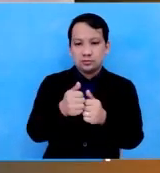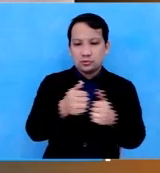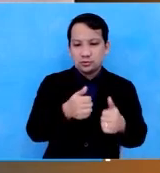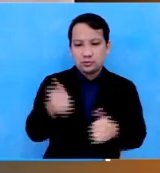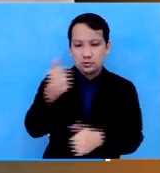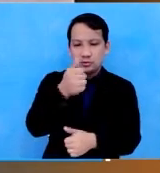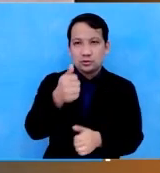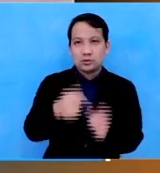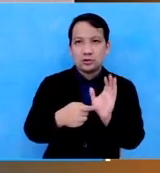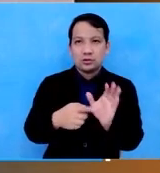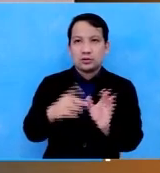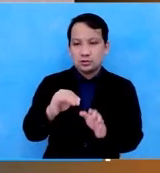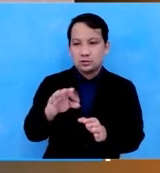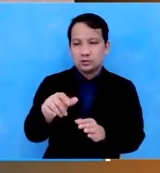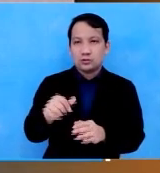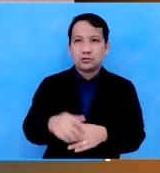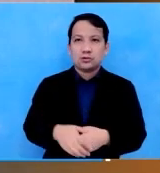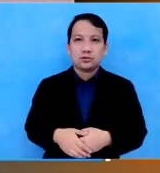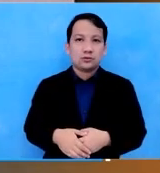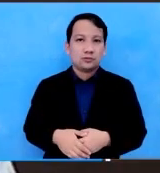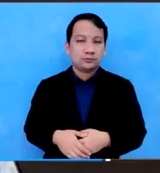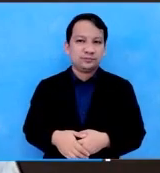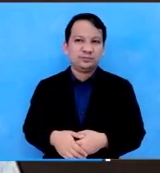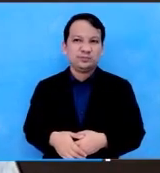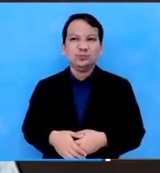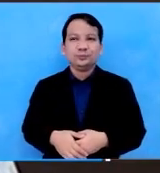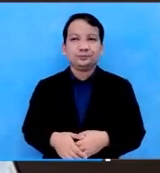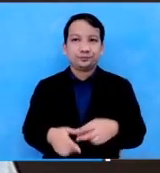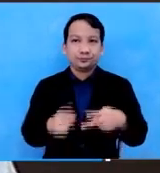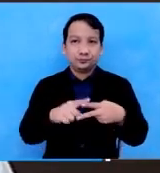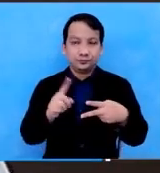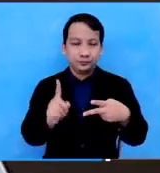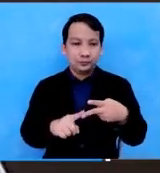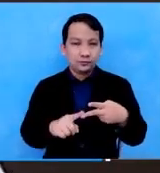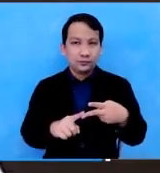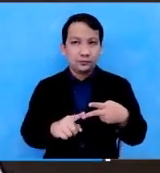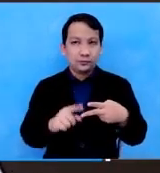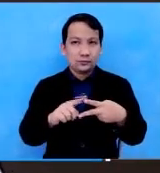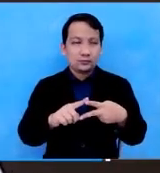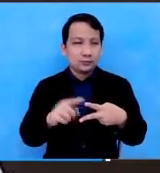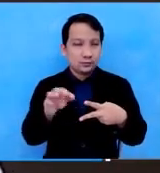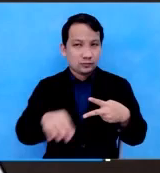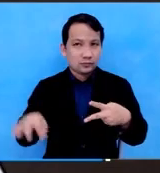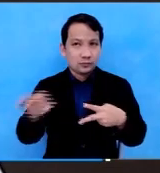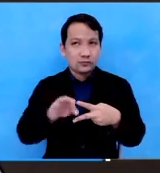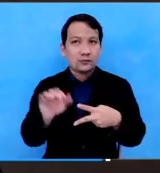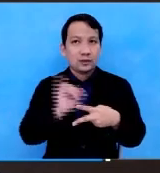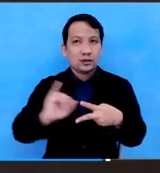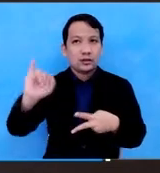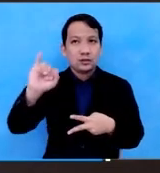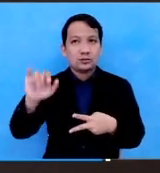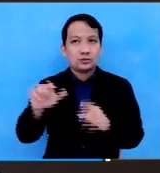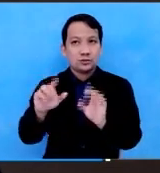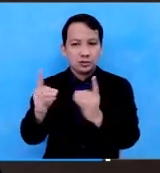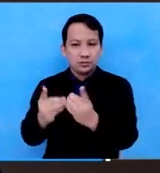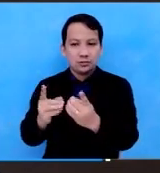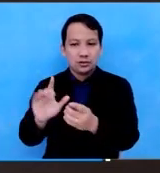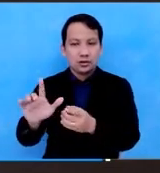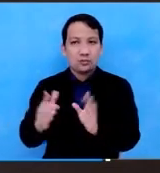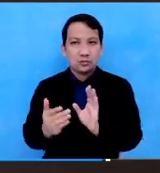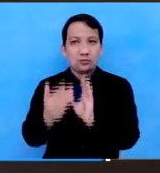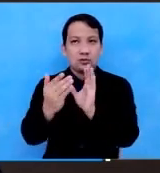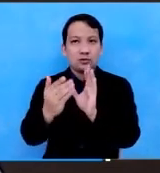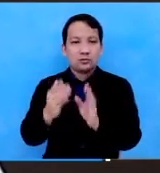Veloso. Primarily for two reasons. One, it has the institutional memory and